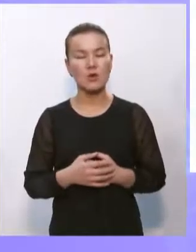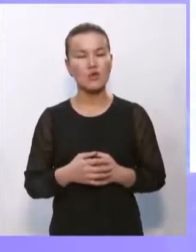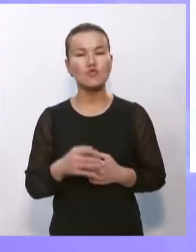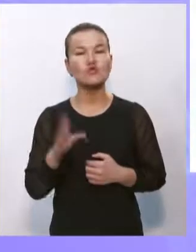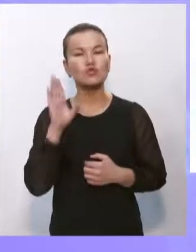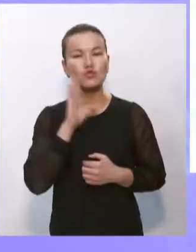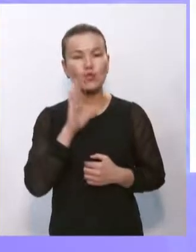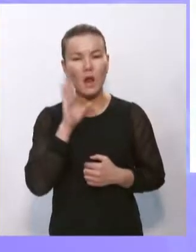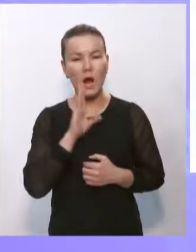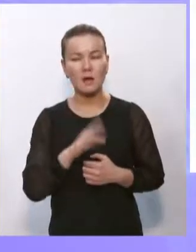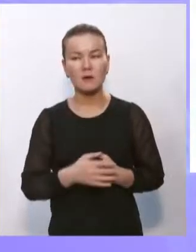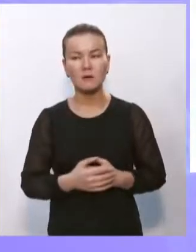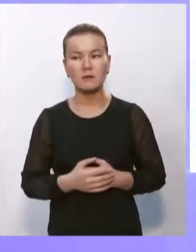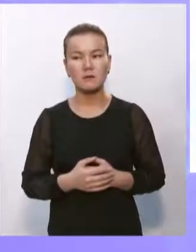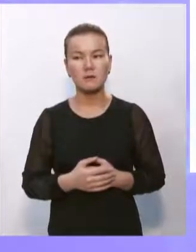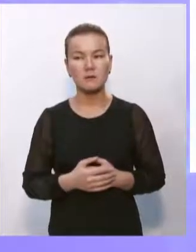Суулар.